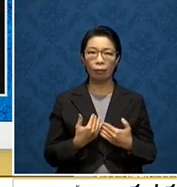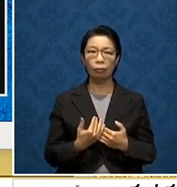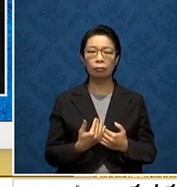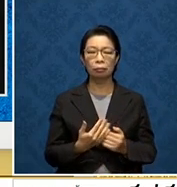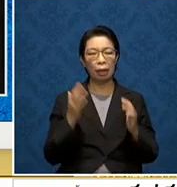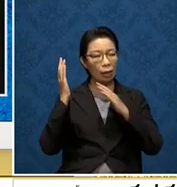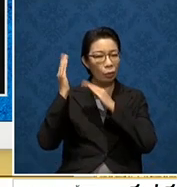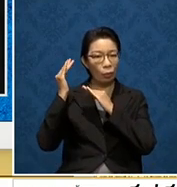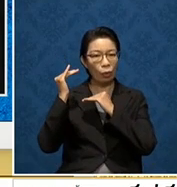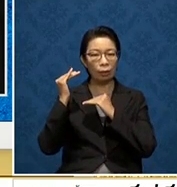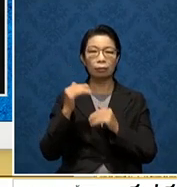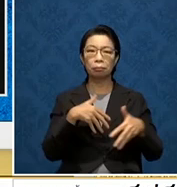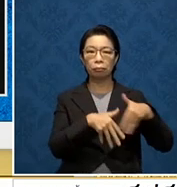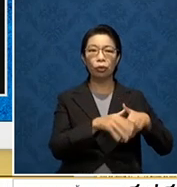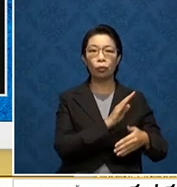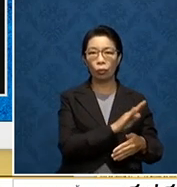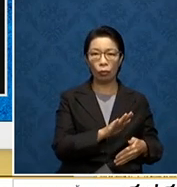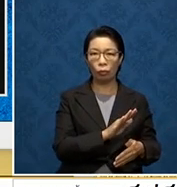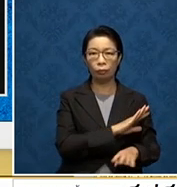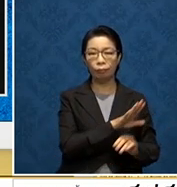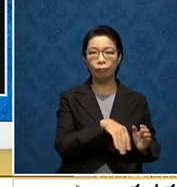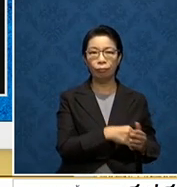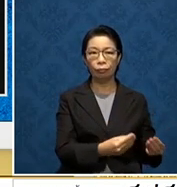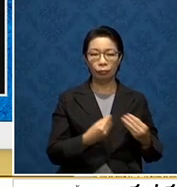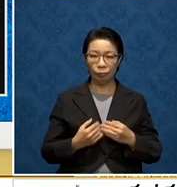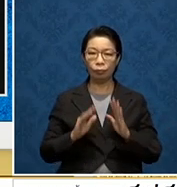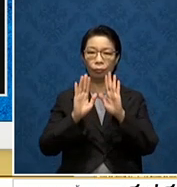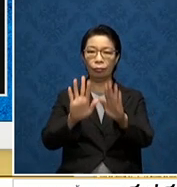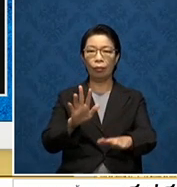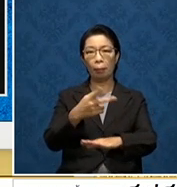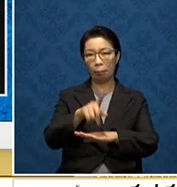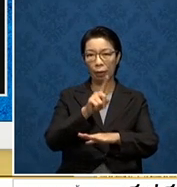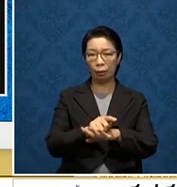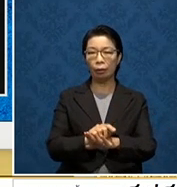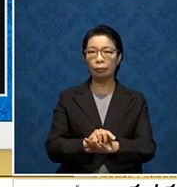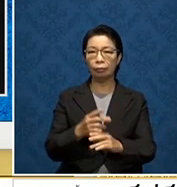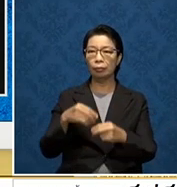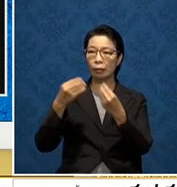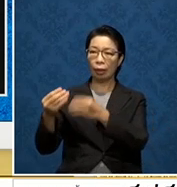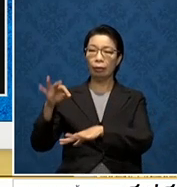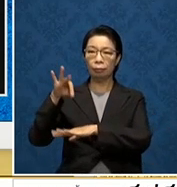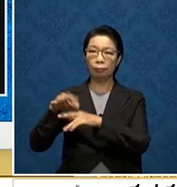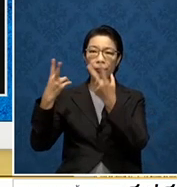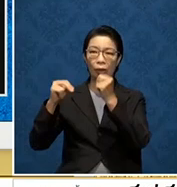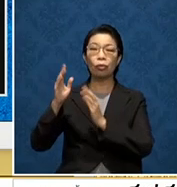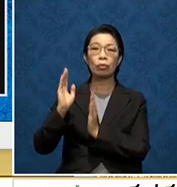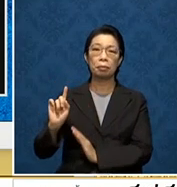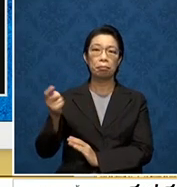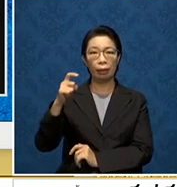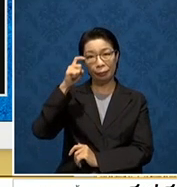หวังจากพี่น้องประชาชนผ่านท่านประธานให้กับนายกคนใหม่เพื่อนำสัน